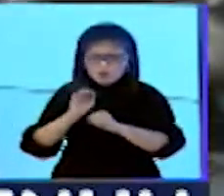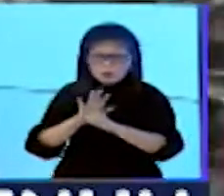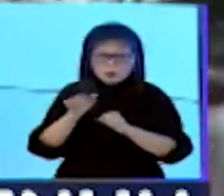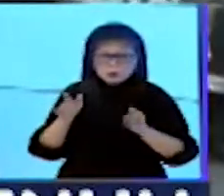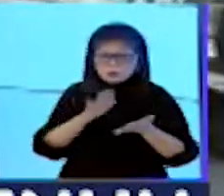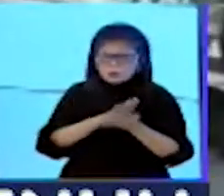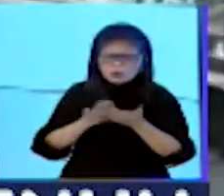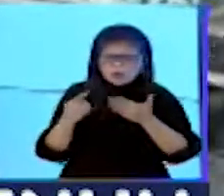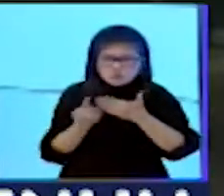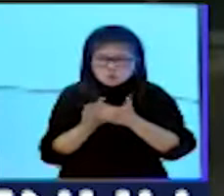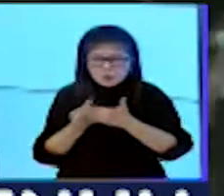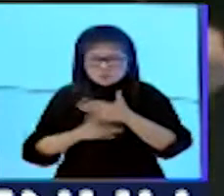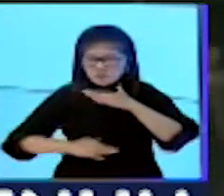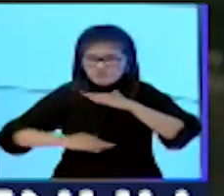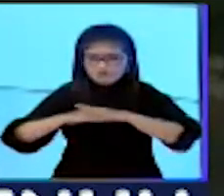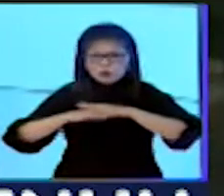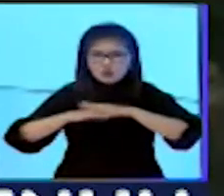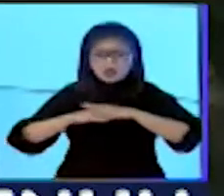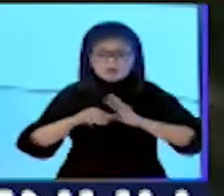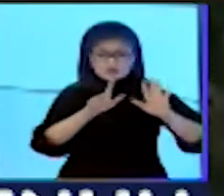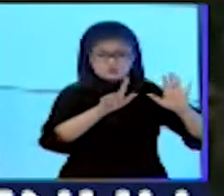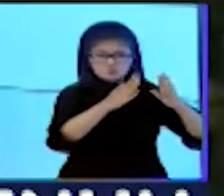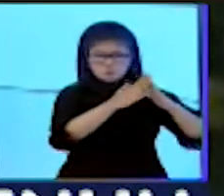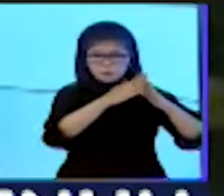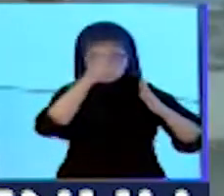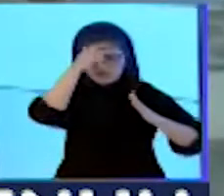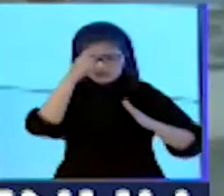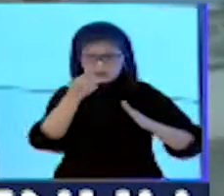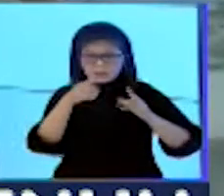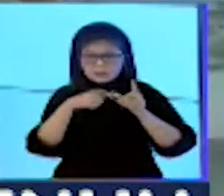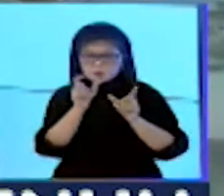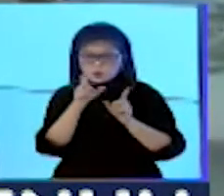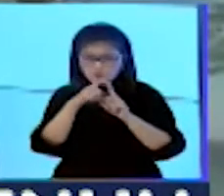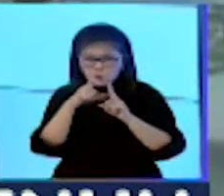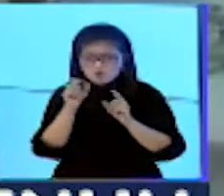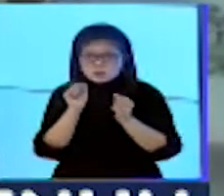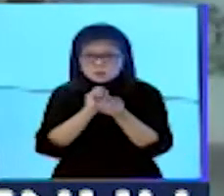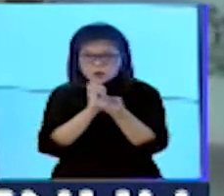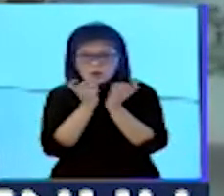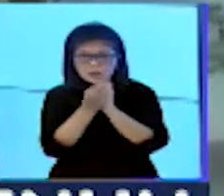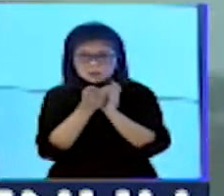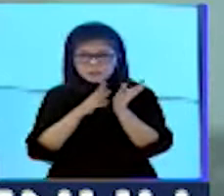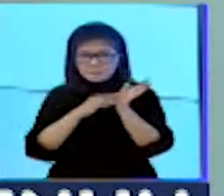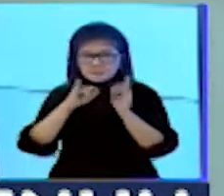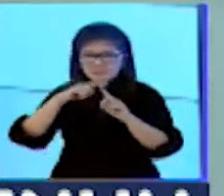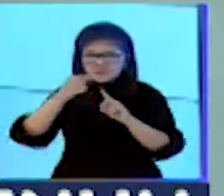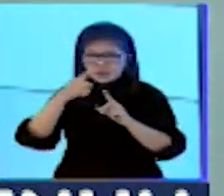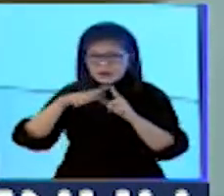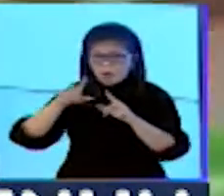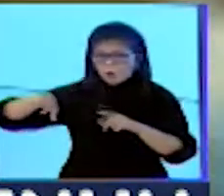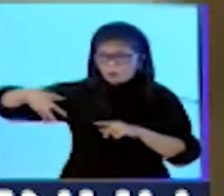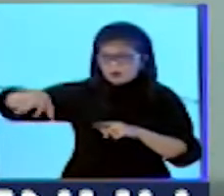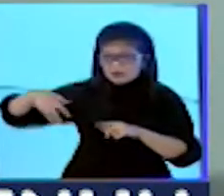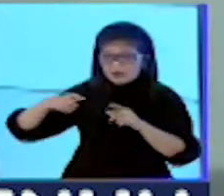penuh. Ketujuh rumah sakit tersebut diantaranya RSUD Sidoarjo, Rumah Sakit Mitra Keluarga Waru, Rumah Sakit Siti Khodijah